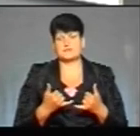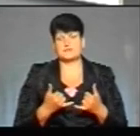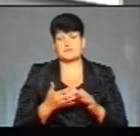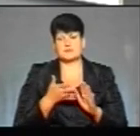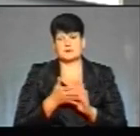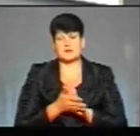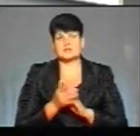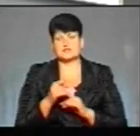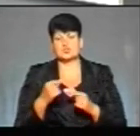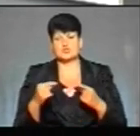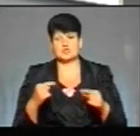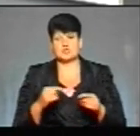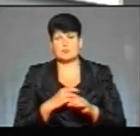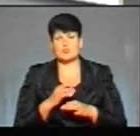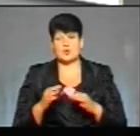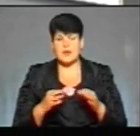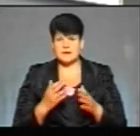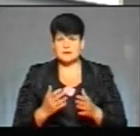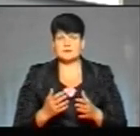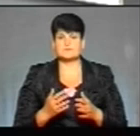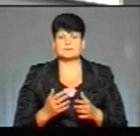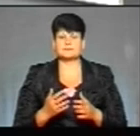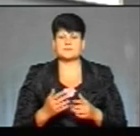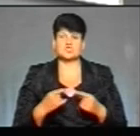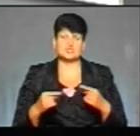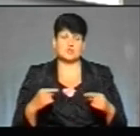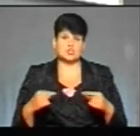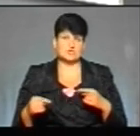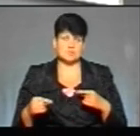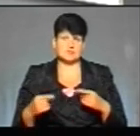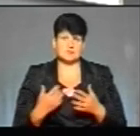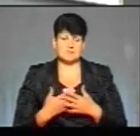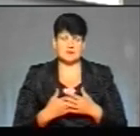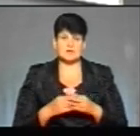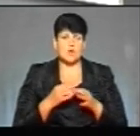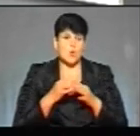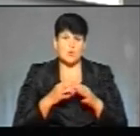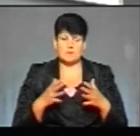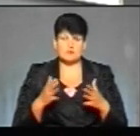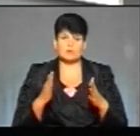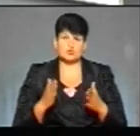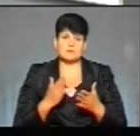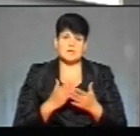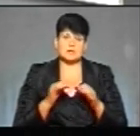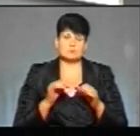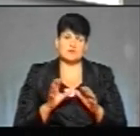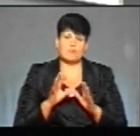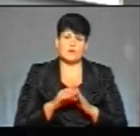тих чи інших проєктів, інфраструктурних, наприклад, так, чи інших, скажімо, любих, які вони будуть мати можливості впроваджувати в